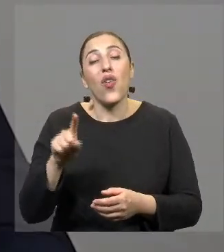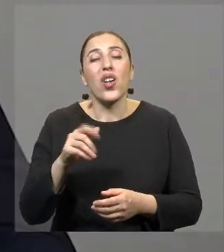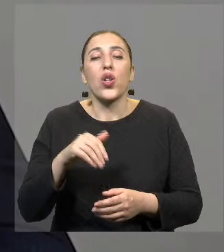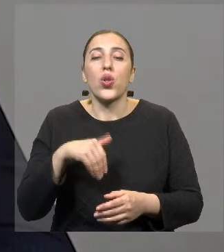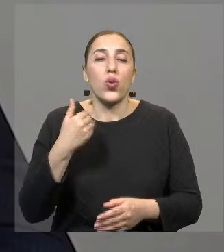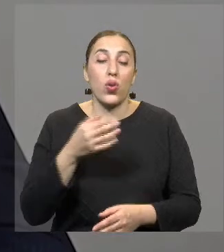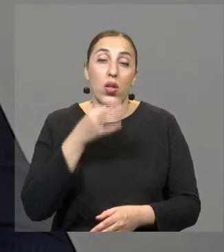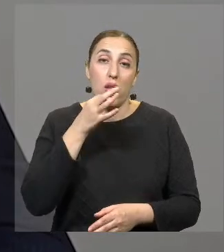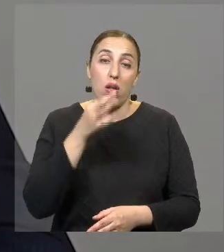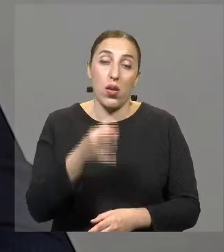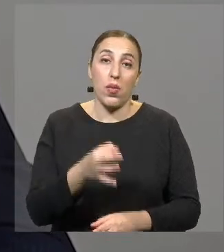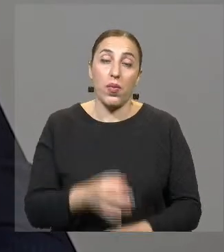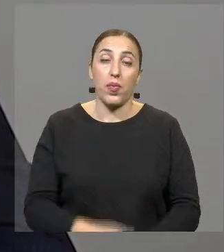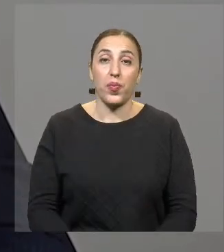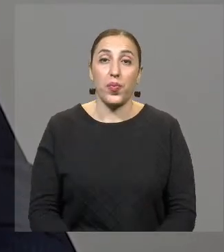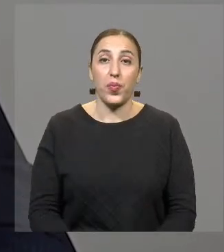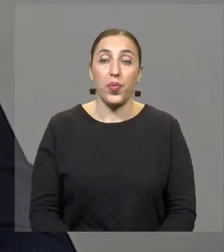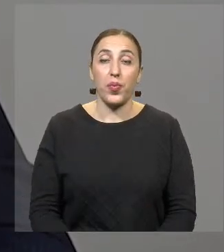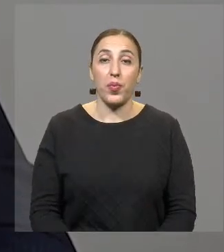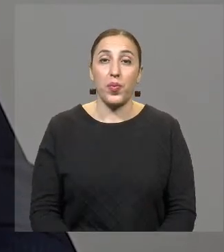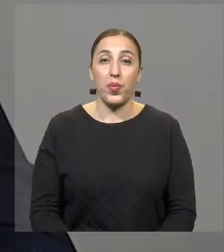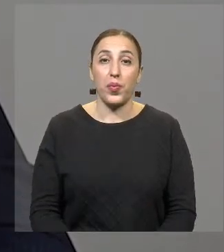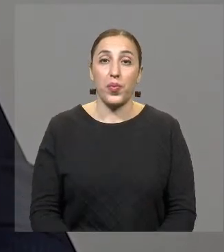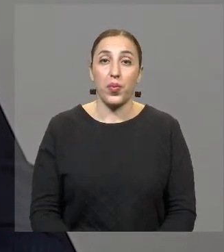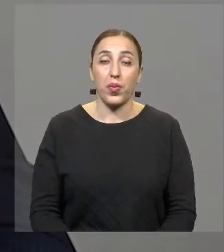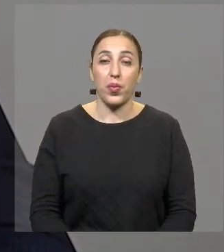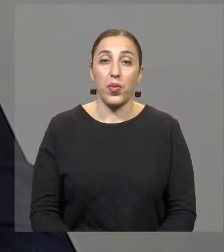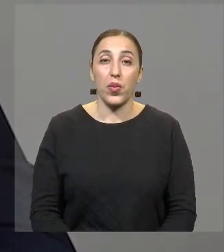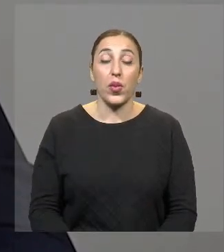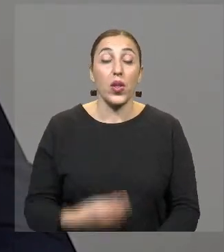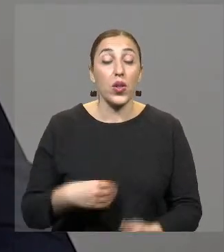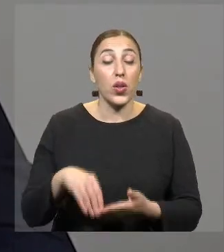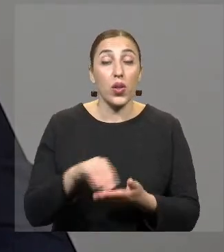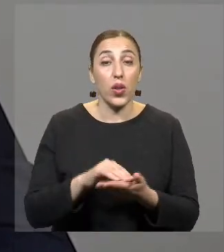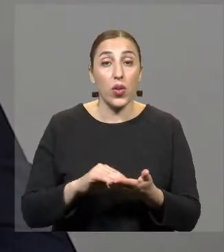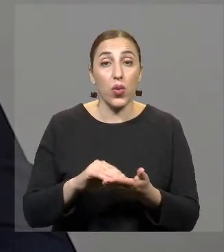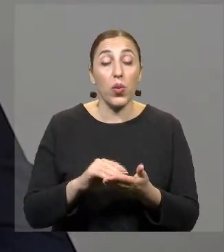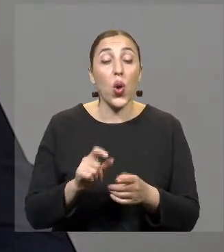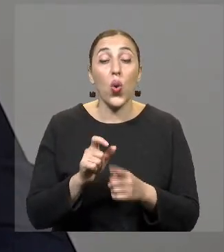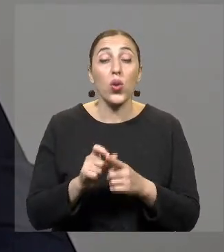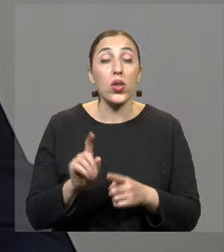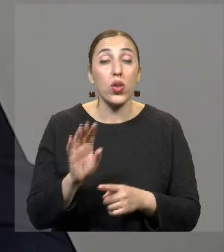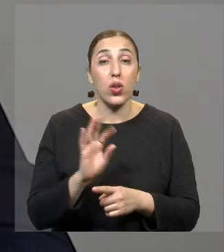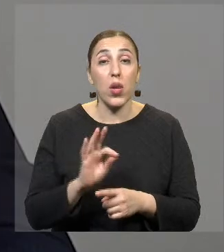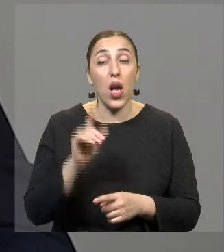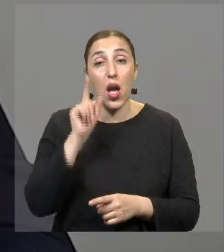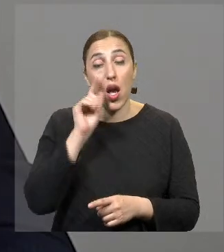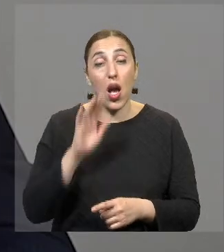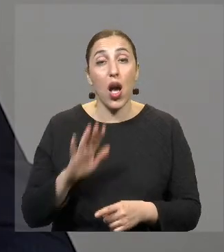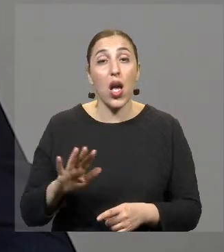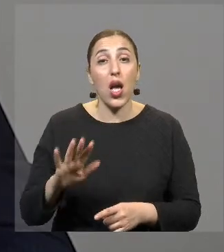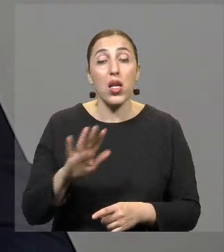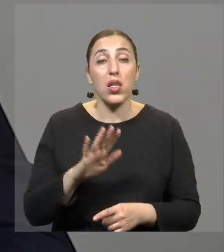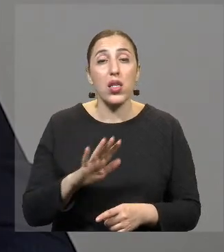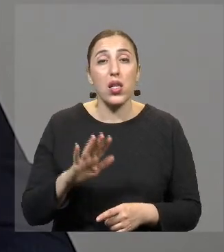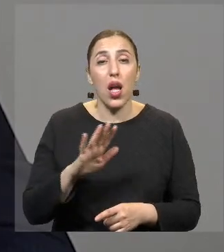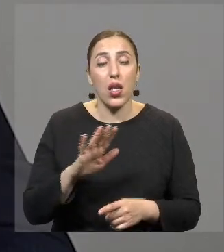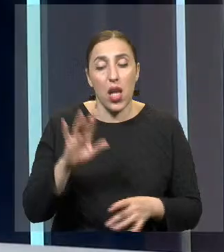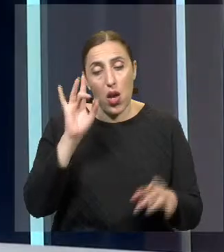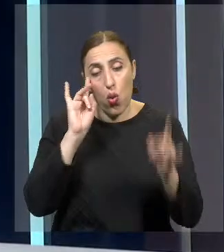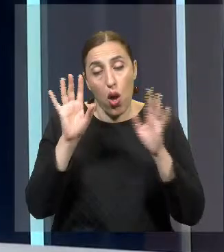պակագծերբացել։ Ուզում եմ կրկնել, խոս կգնում է Հայաստանի գոյատևելու